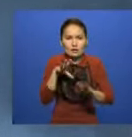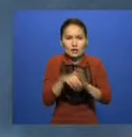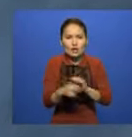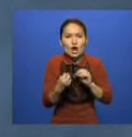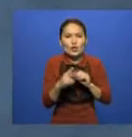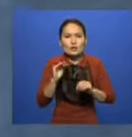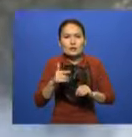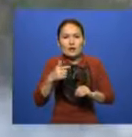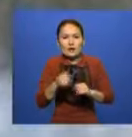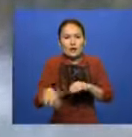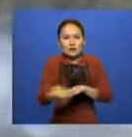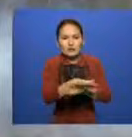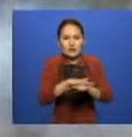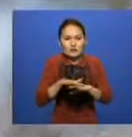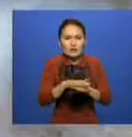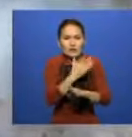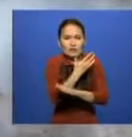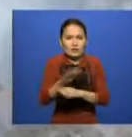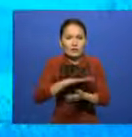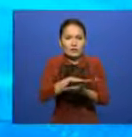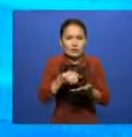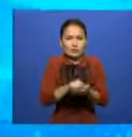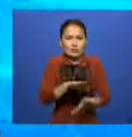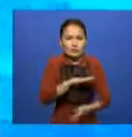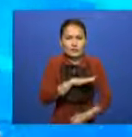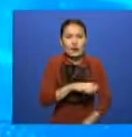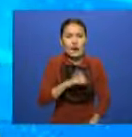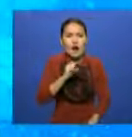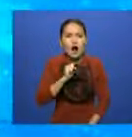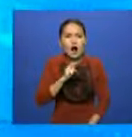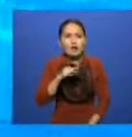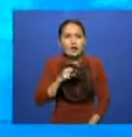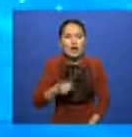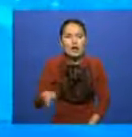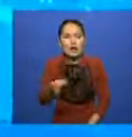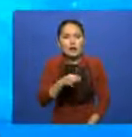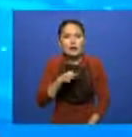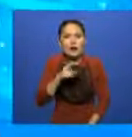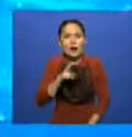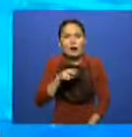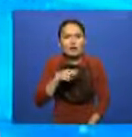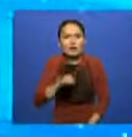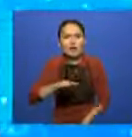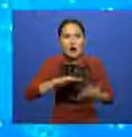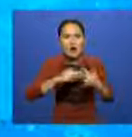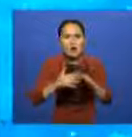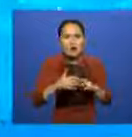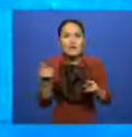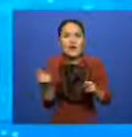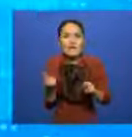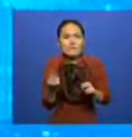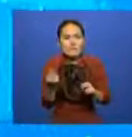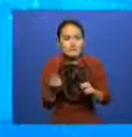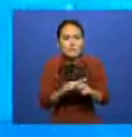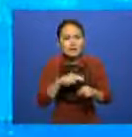орман алқабын тып-тыйыл еткен. Ел жаңалықтарына ауысамыз. Ақмола облысының Калачи ауылындағы белгісіз дерт күннен